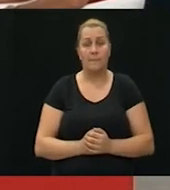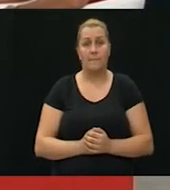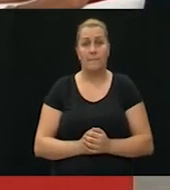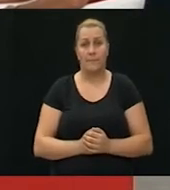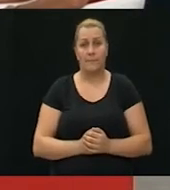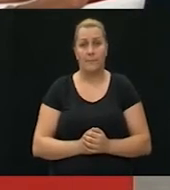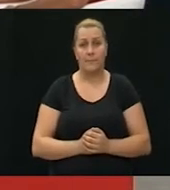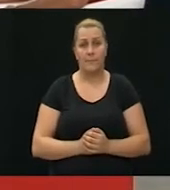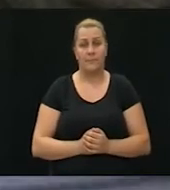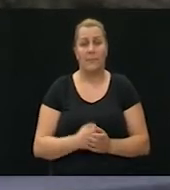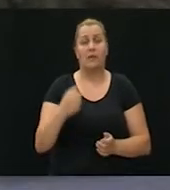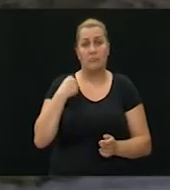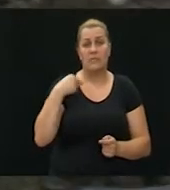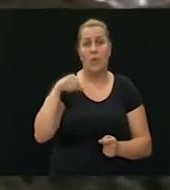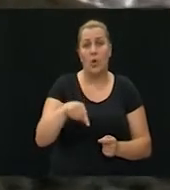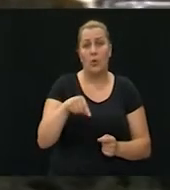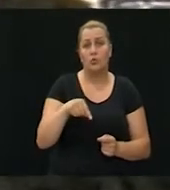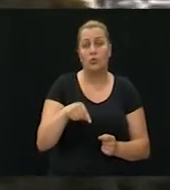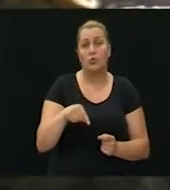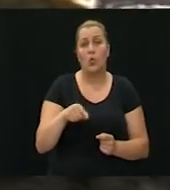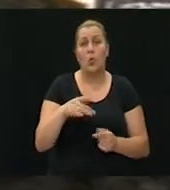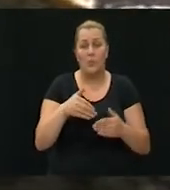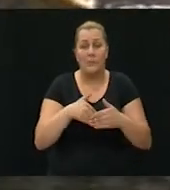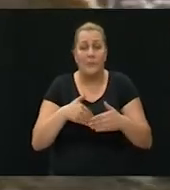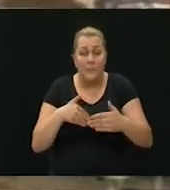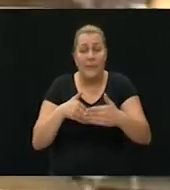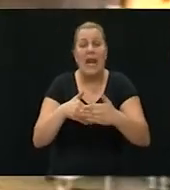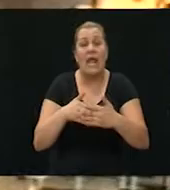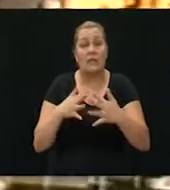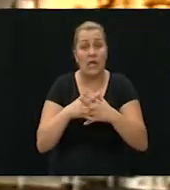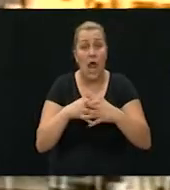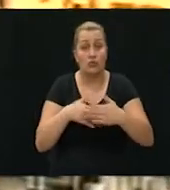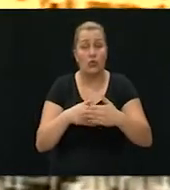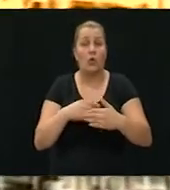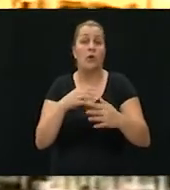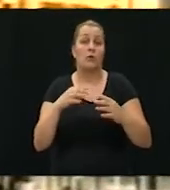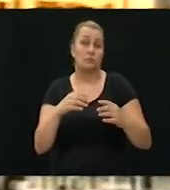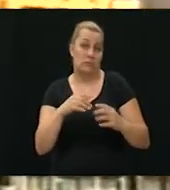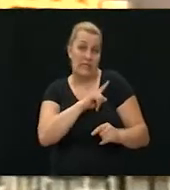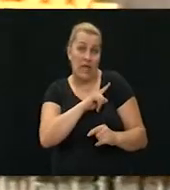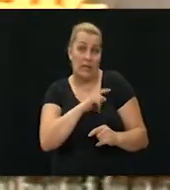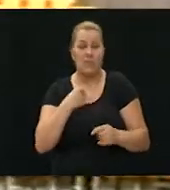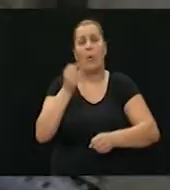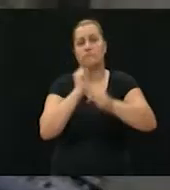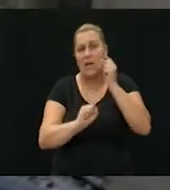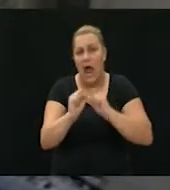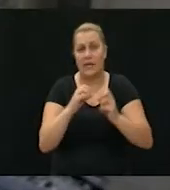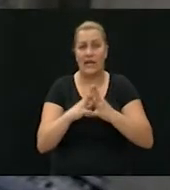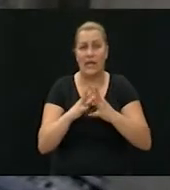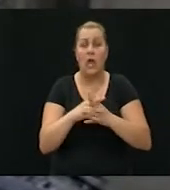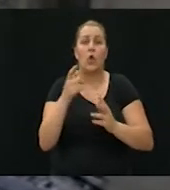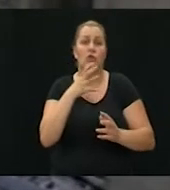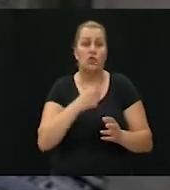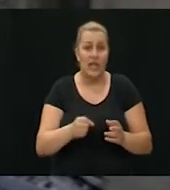smo doslovno u predgrađu grada Zadra branili grad Zadar od neprijatelja, odnosno